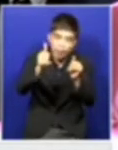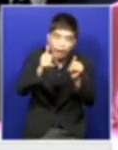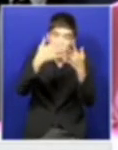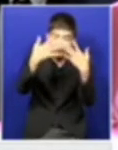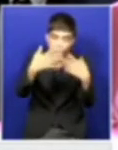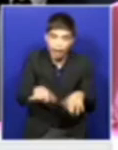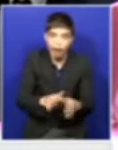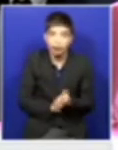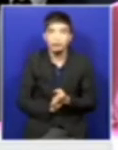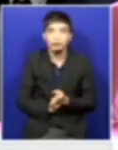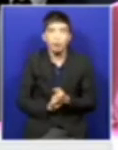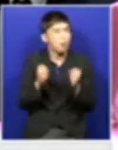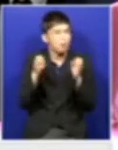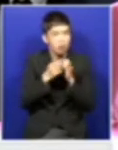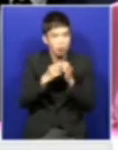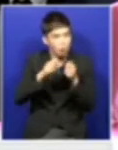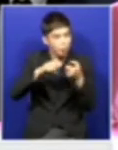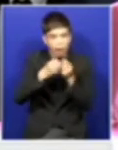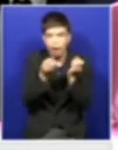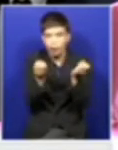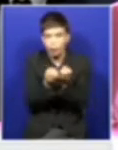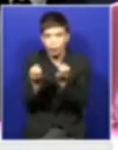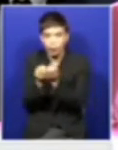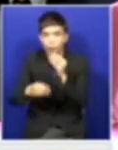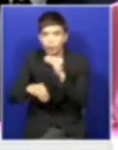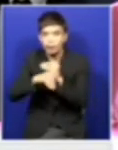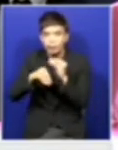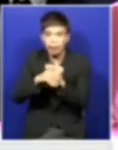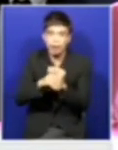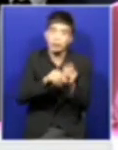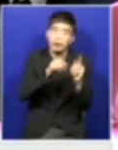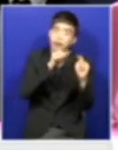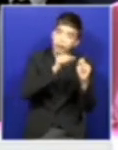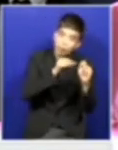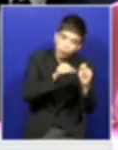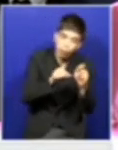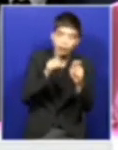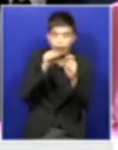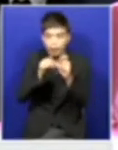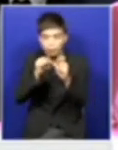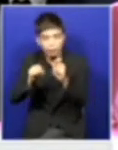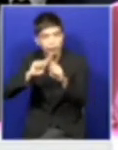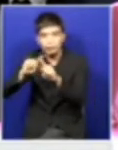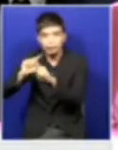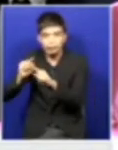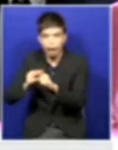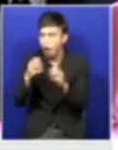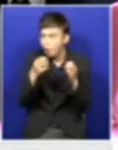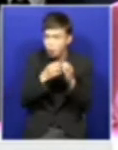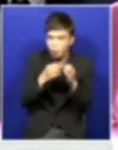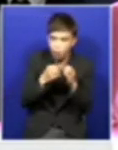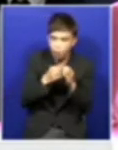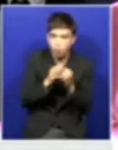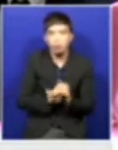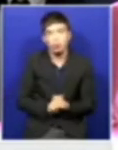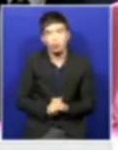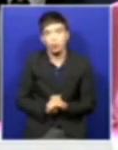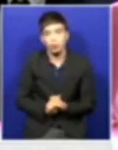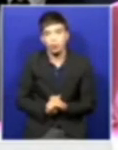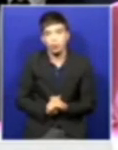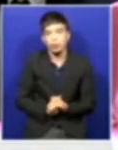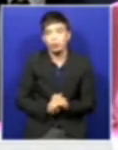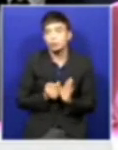ก็ทำให้มันยุ่งยากครับหมู่บ้านตำบลอำเภอต้องยุ่งยากหมดโดยเฉพาะพี่น้องอส